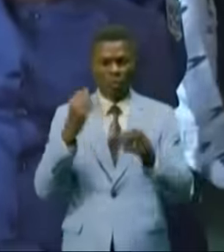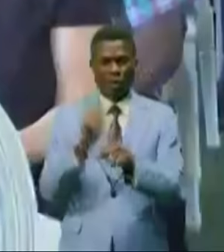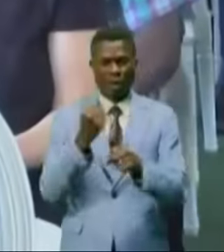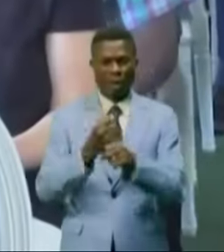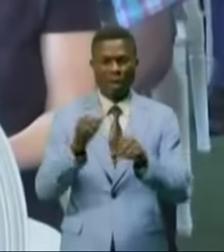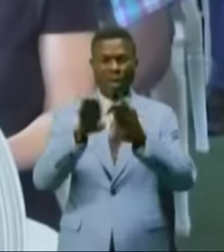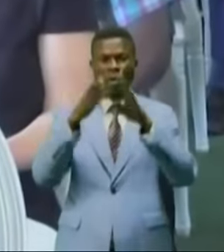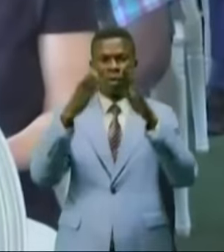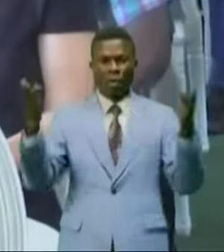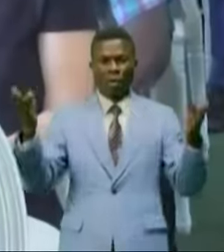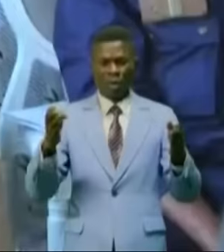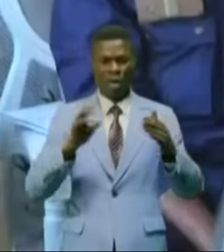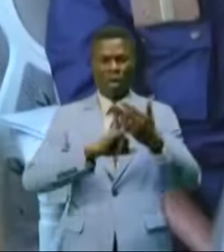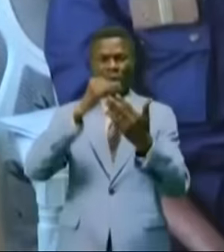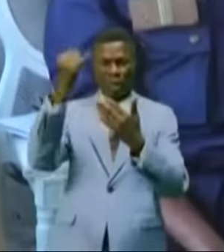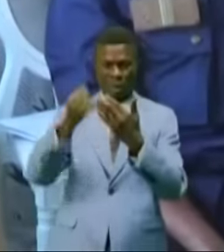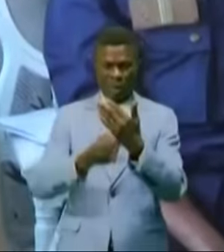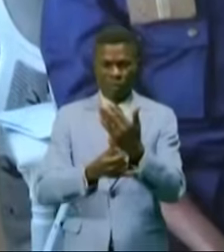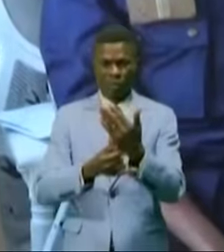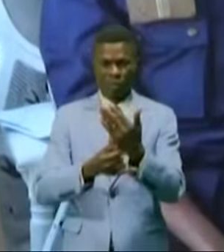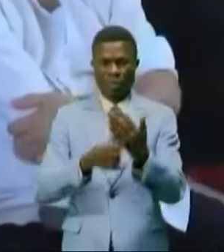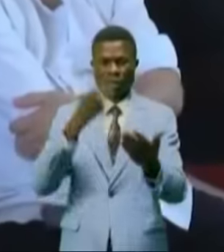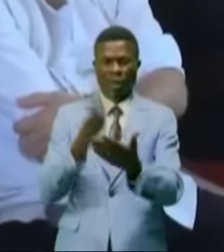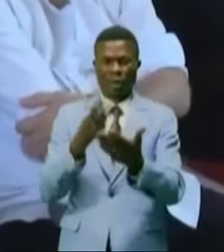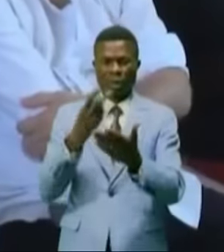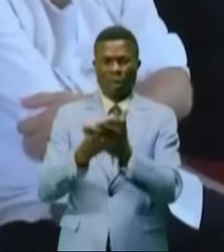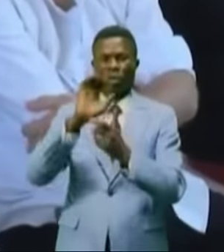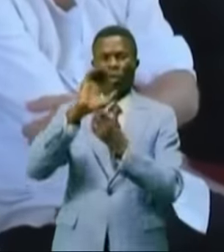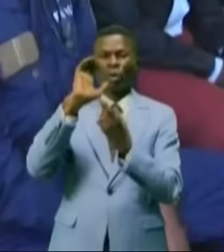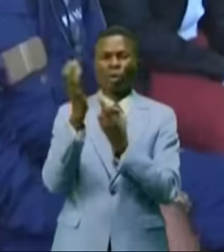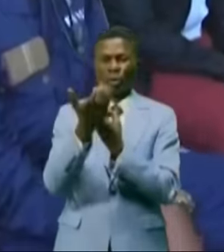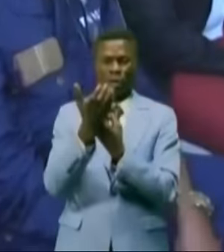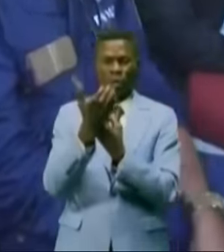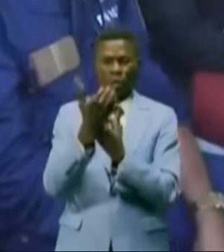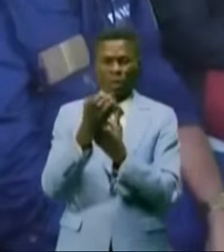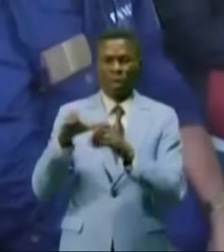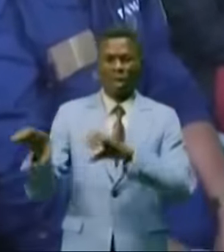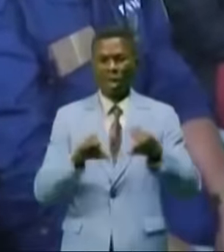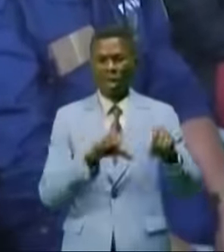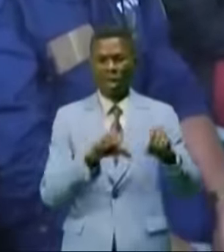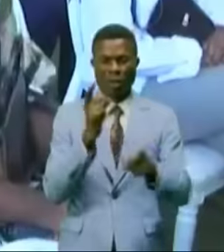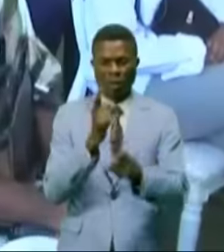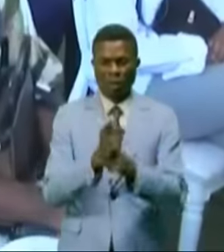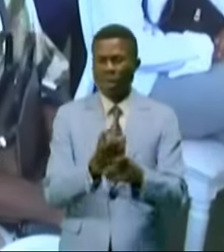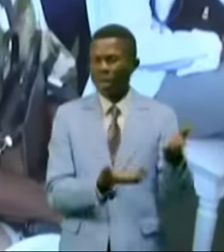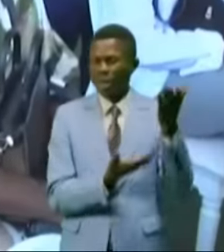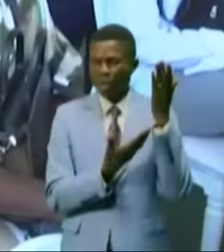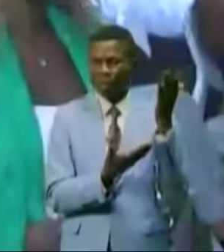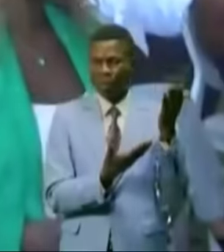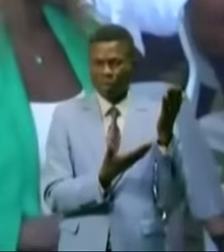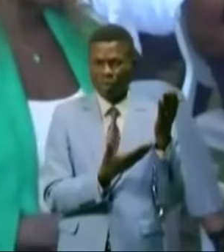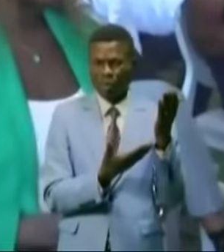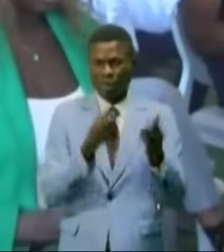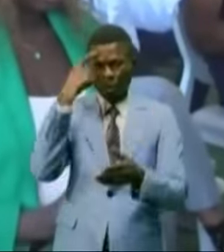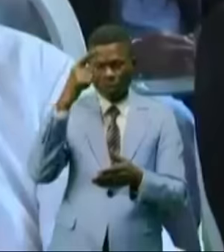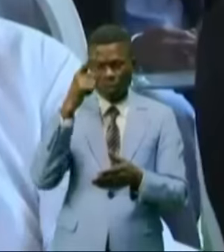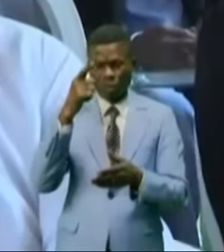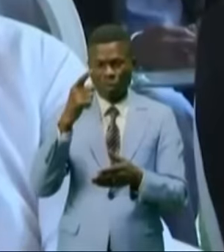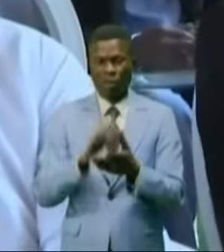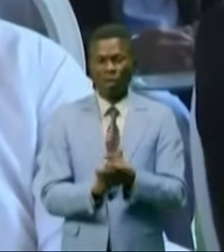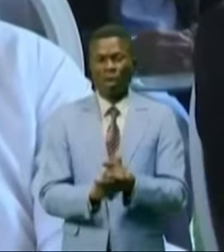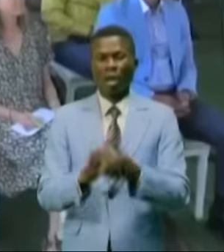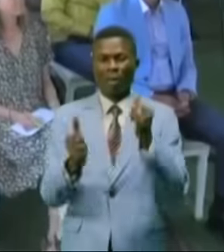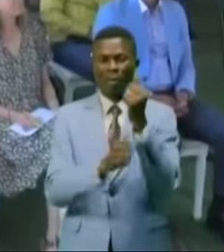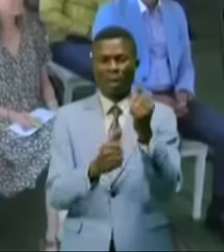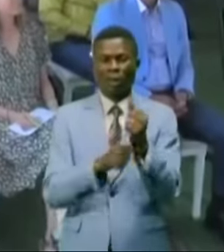officiel du projet Pour Elle, Sport et Culture. L'événement est très significatif pour le résident de cette